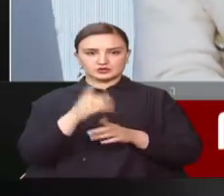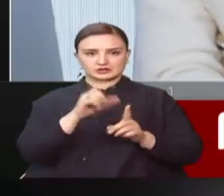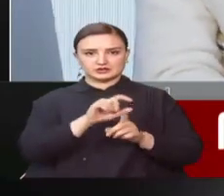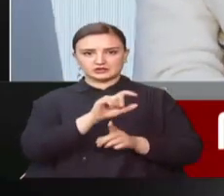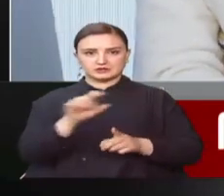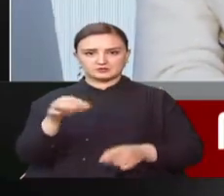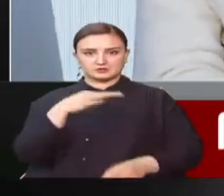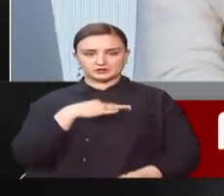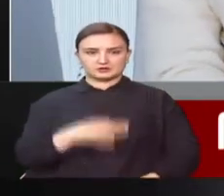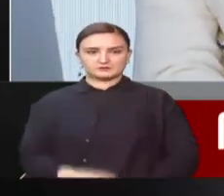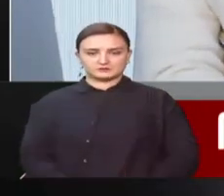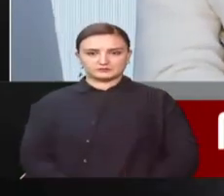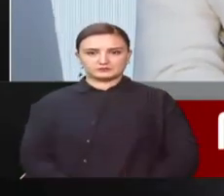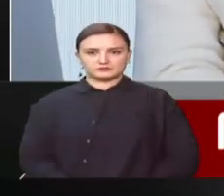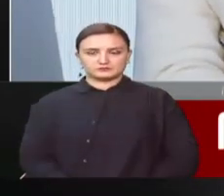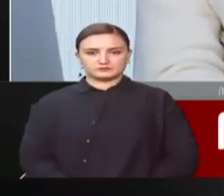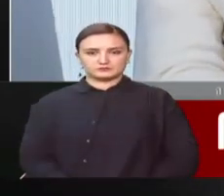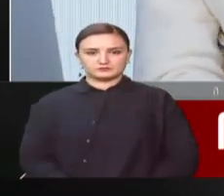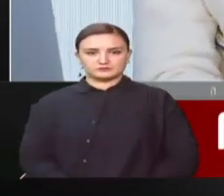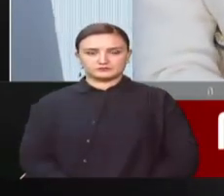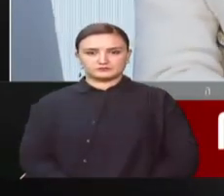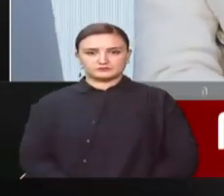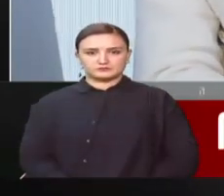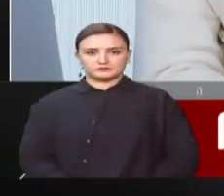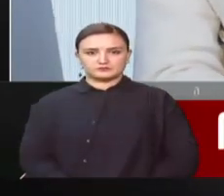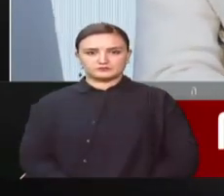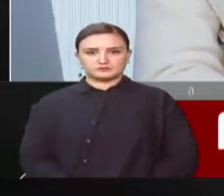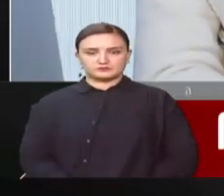დაბით მითხრათ ამის შესახებ, გასაგებია ხელისუფლების შესახებ.